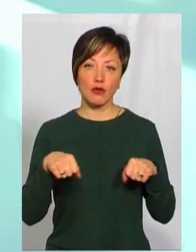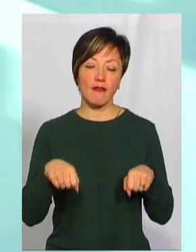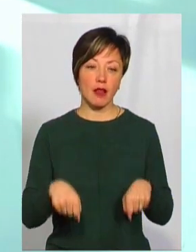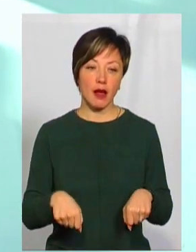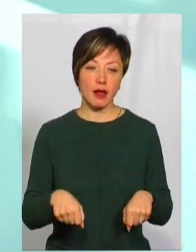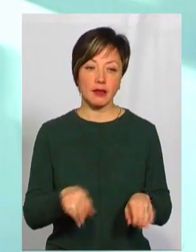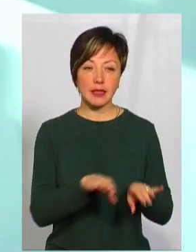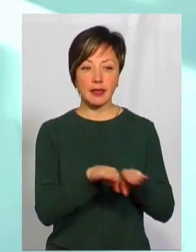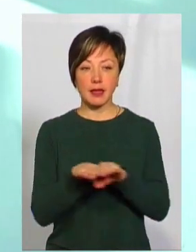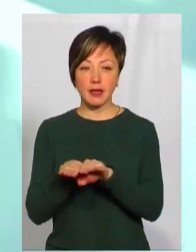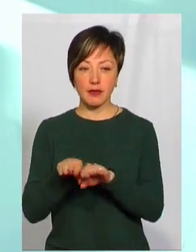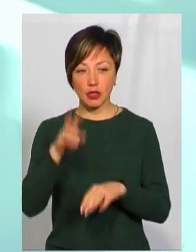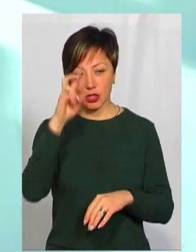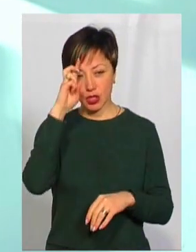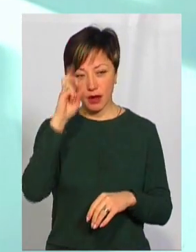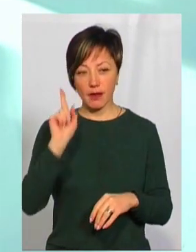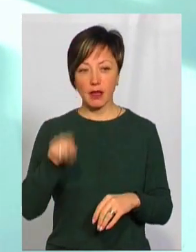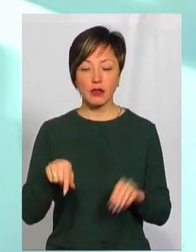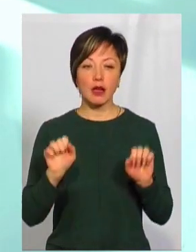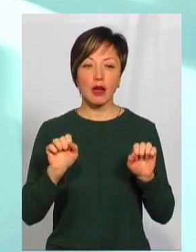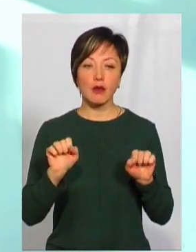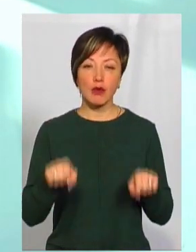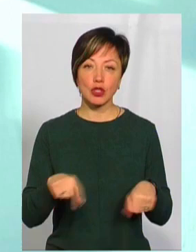влади на рівні держави. Даже,